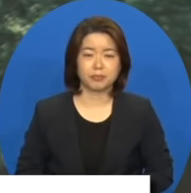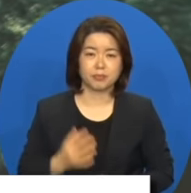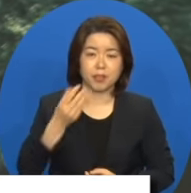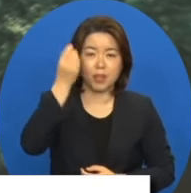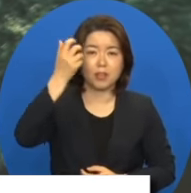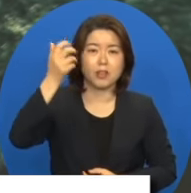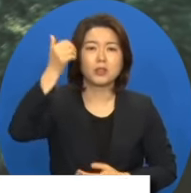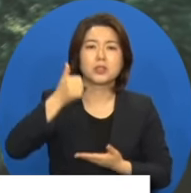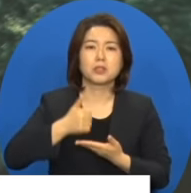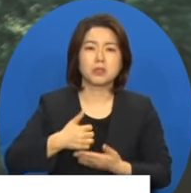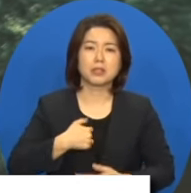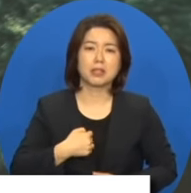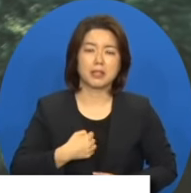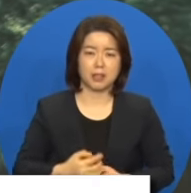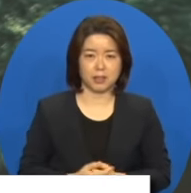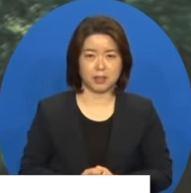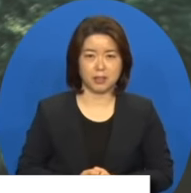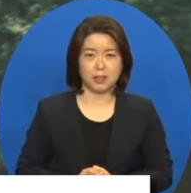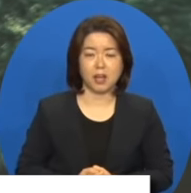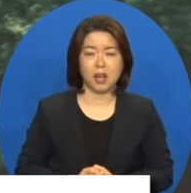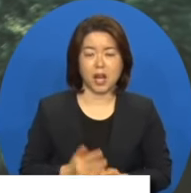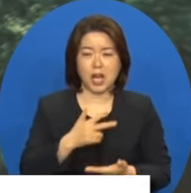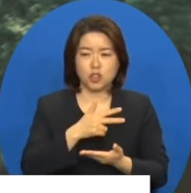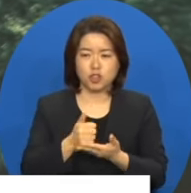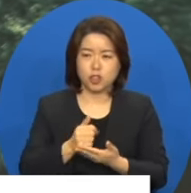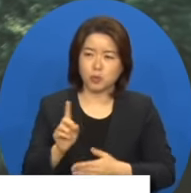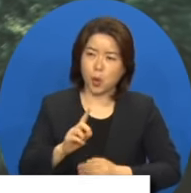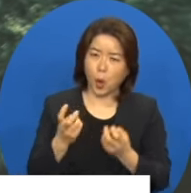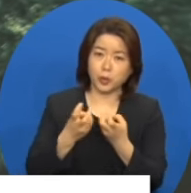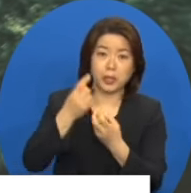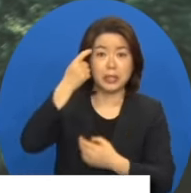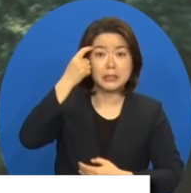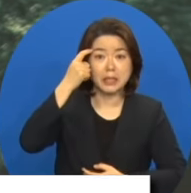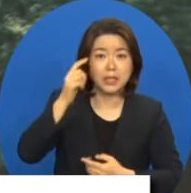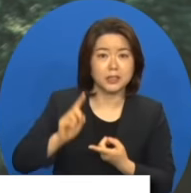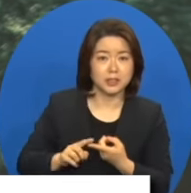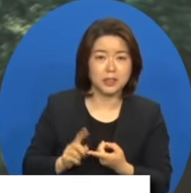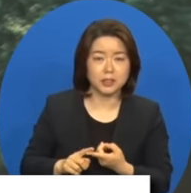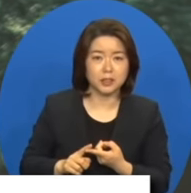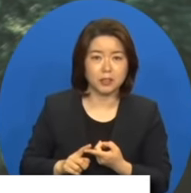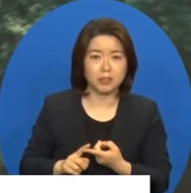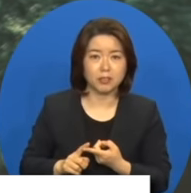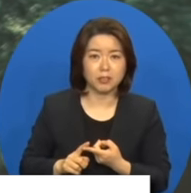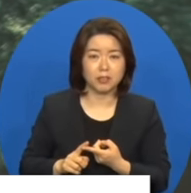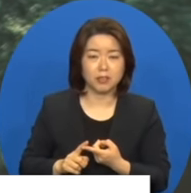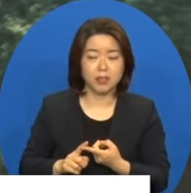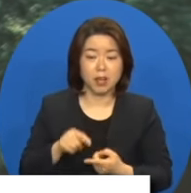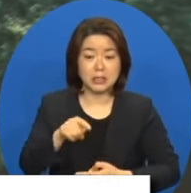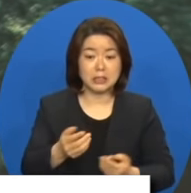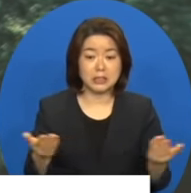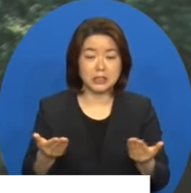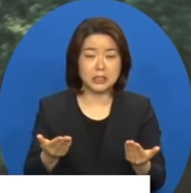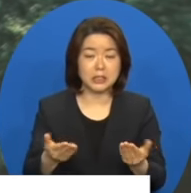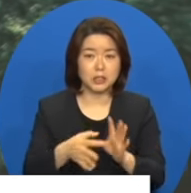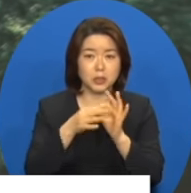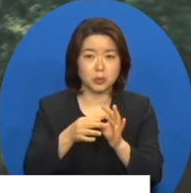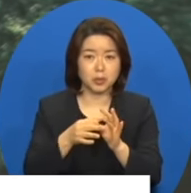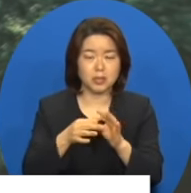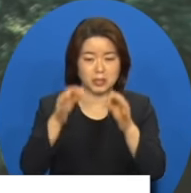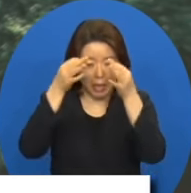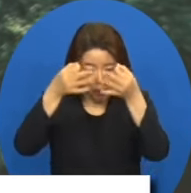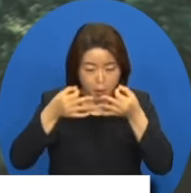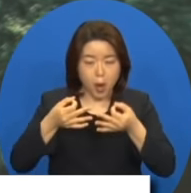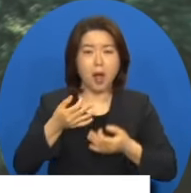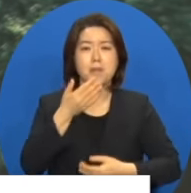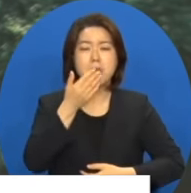성령께서 제게 제가 주님을 어떻게 생각하는지에 대해서 그 일을 통해 보여주셨습니다.